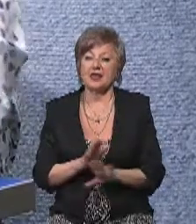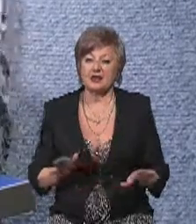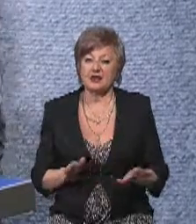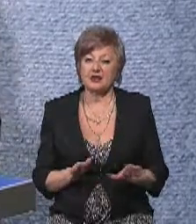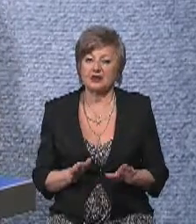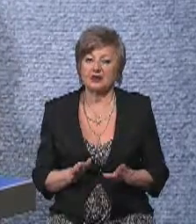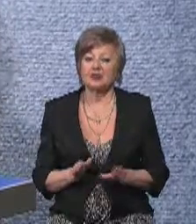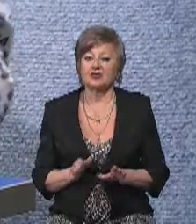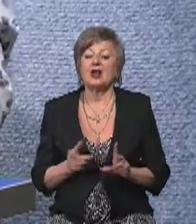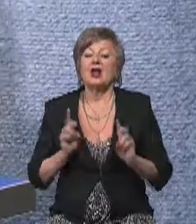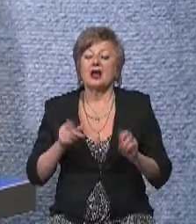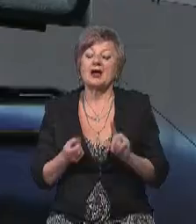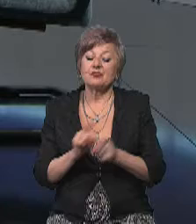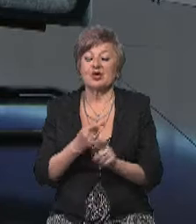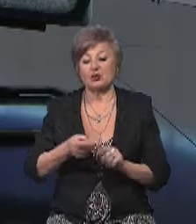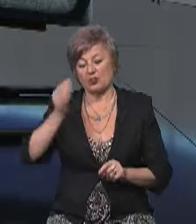роблять. Як змінити цю думку? Треба...